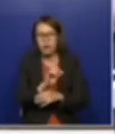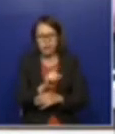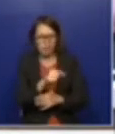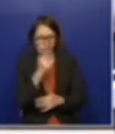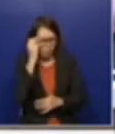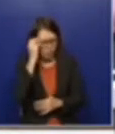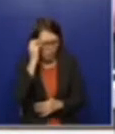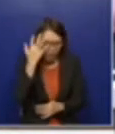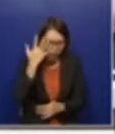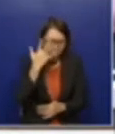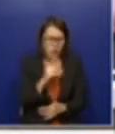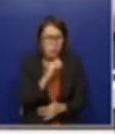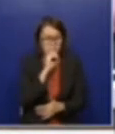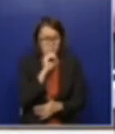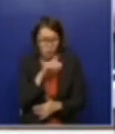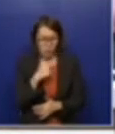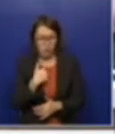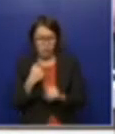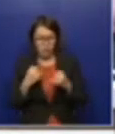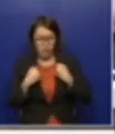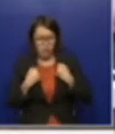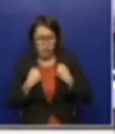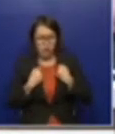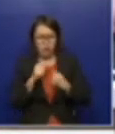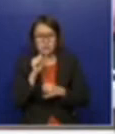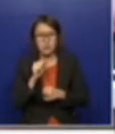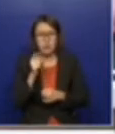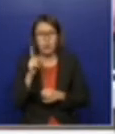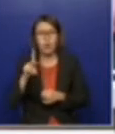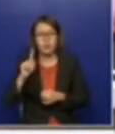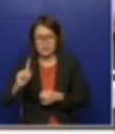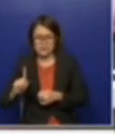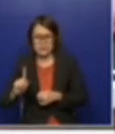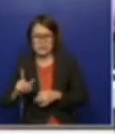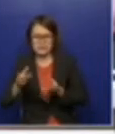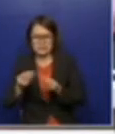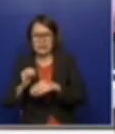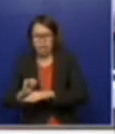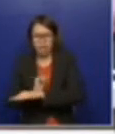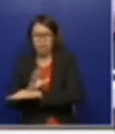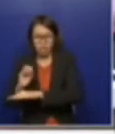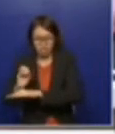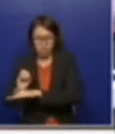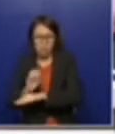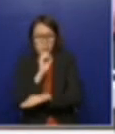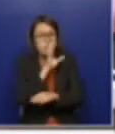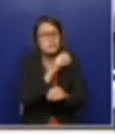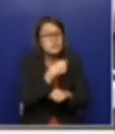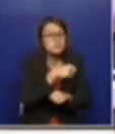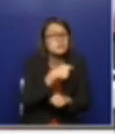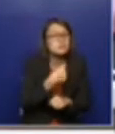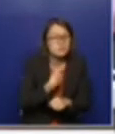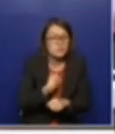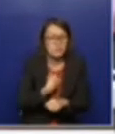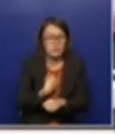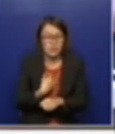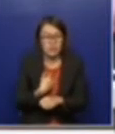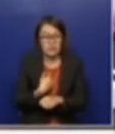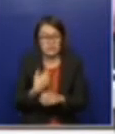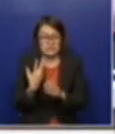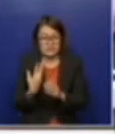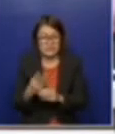ไปแจ้งการครอบครองสค.1มีที่ดินอยู่50ไร่ไปแจ้ง10ไร่ที่เหลืออีก40